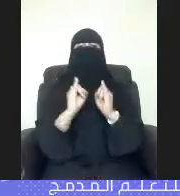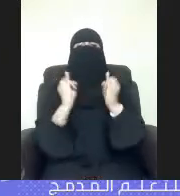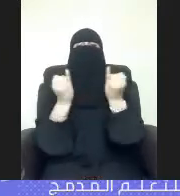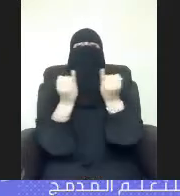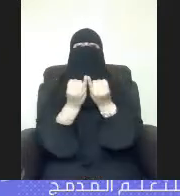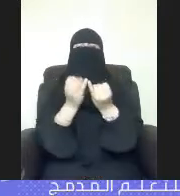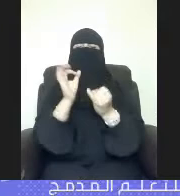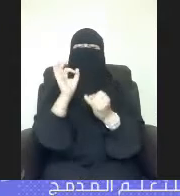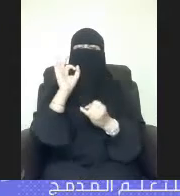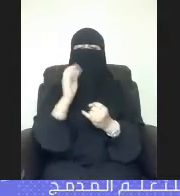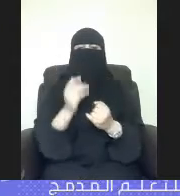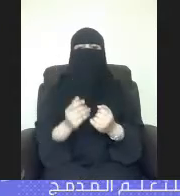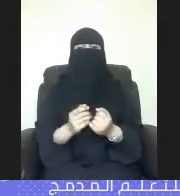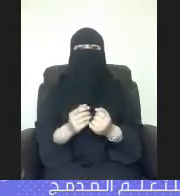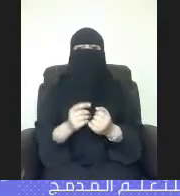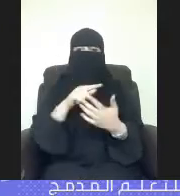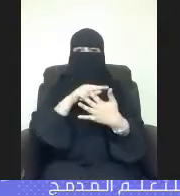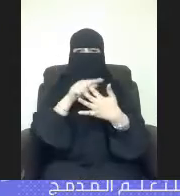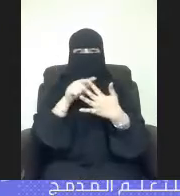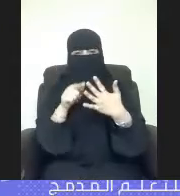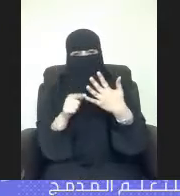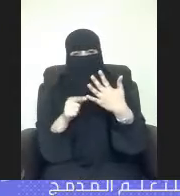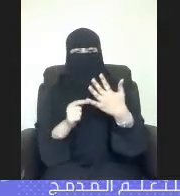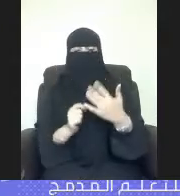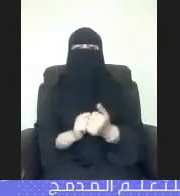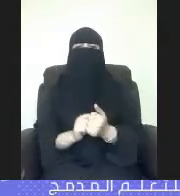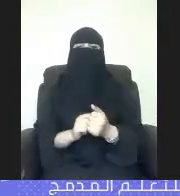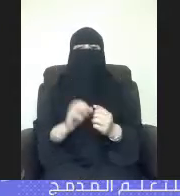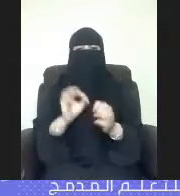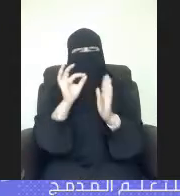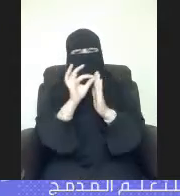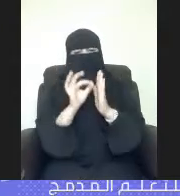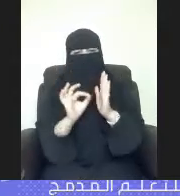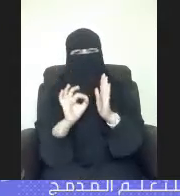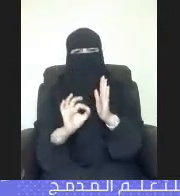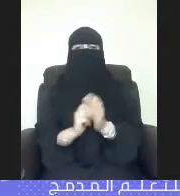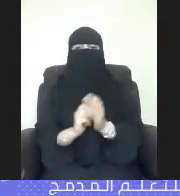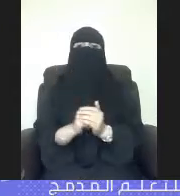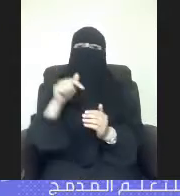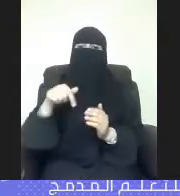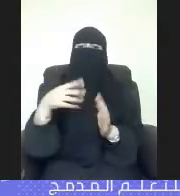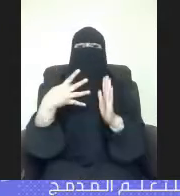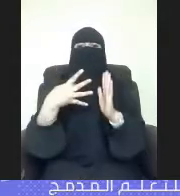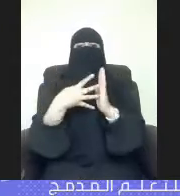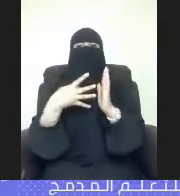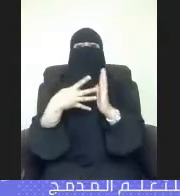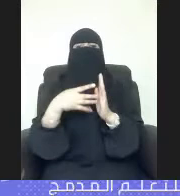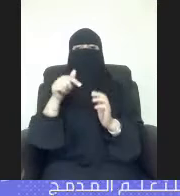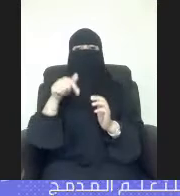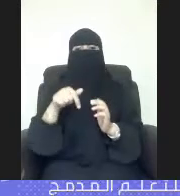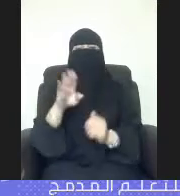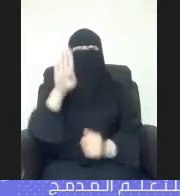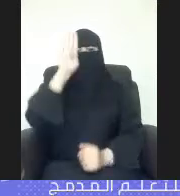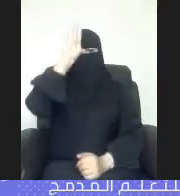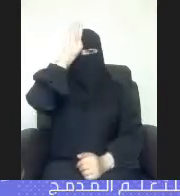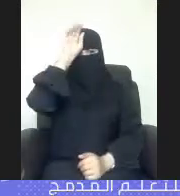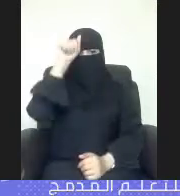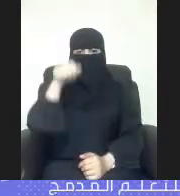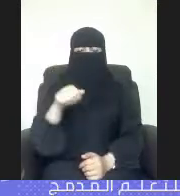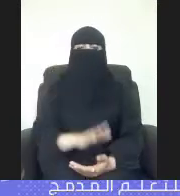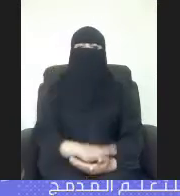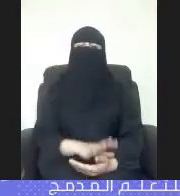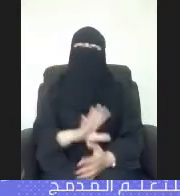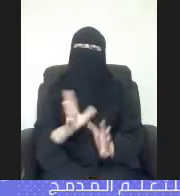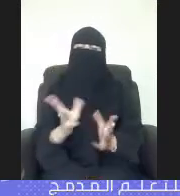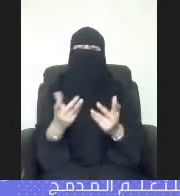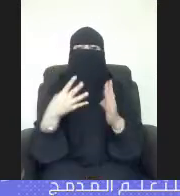دقيقة يستفيد منها الجميع سواء في جامعتنا أو في الجامعات السعودية الأخرى. نشكر الجميع